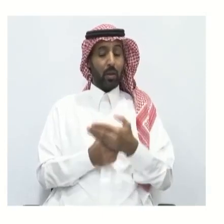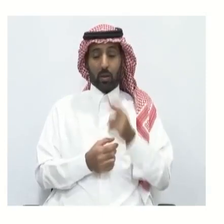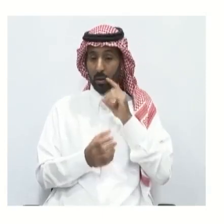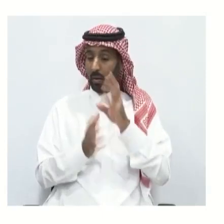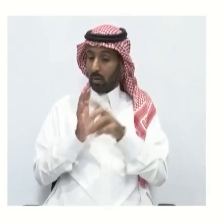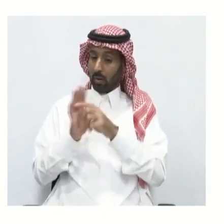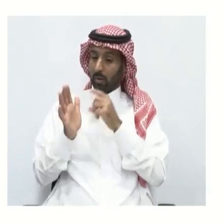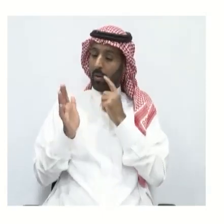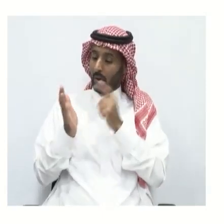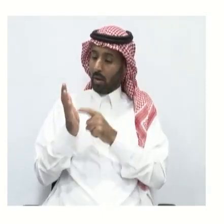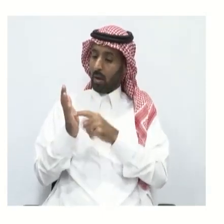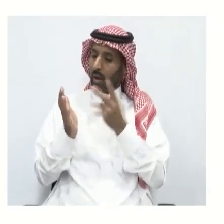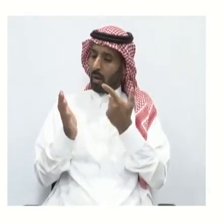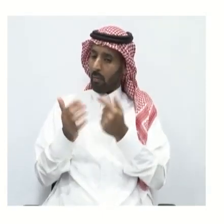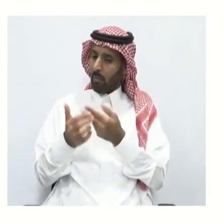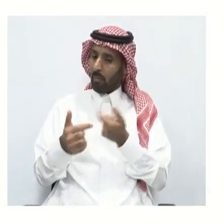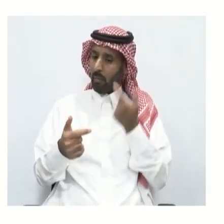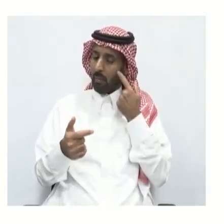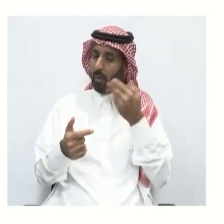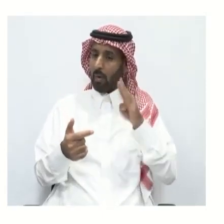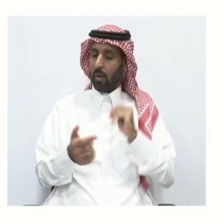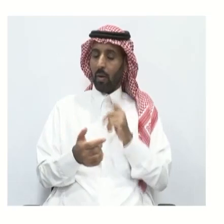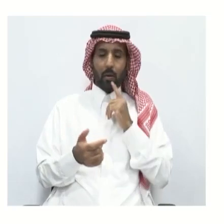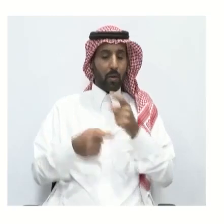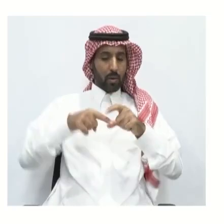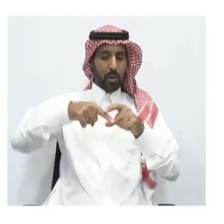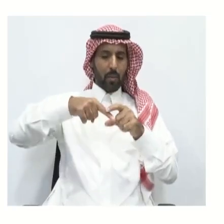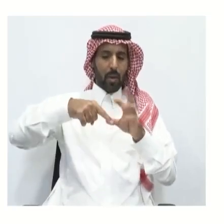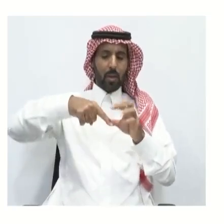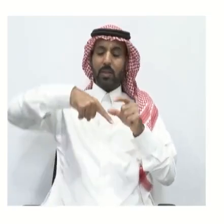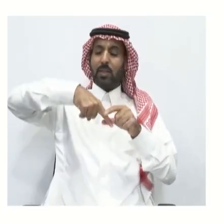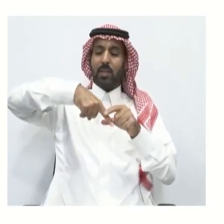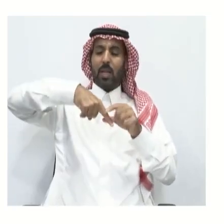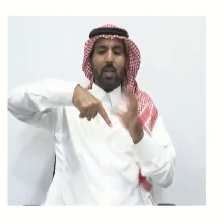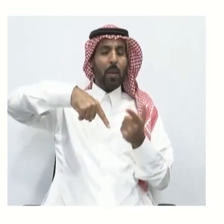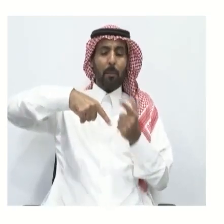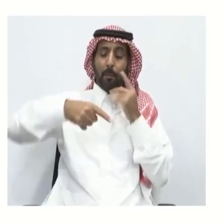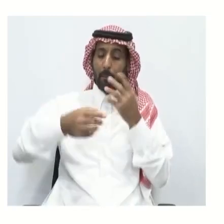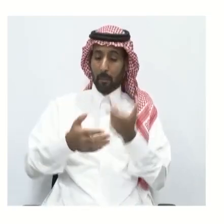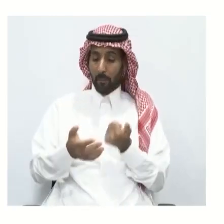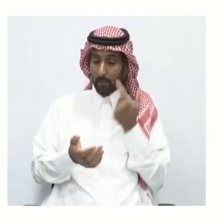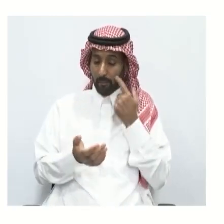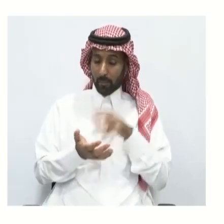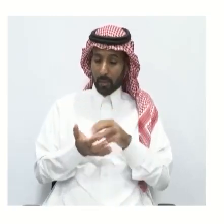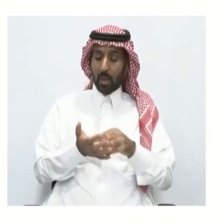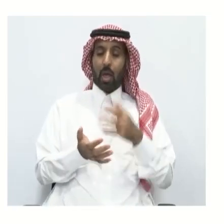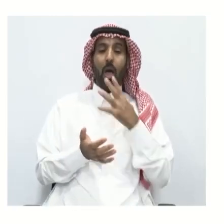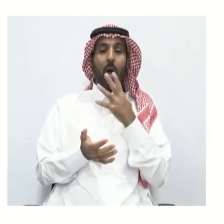المردود النظري في حساب بي احسب نسبه المردود المئويه اذا تم الحصول عليها عمليا